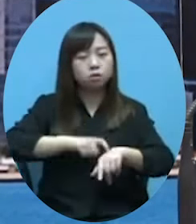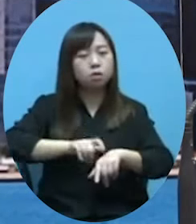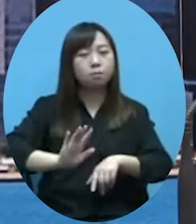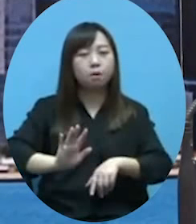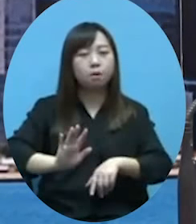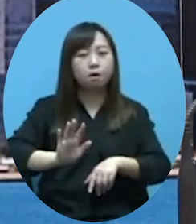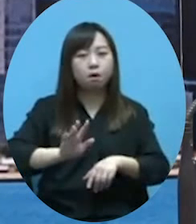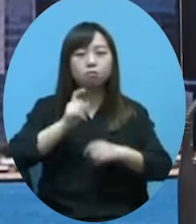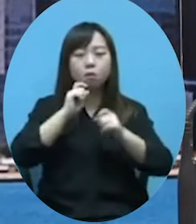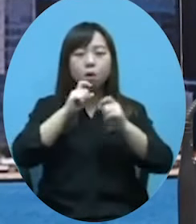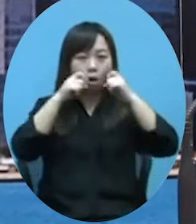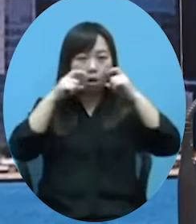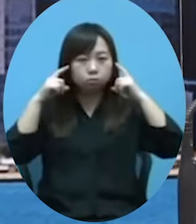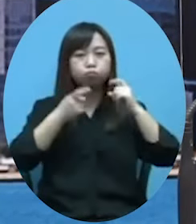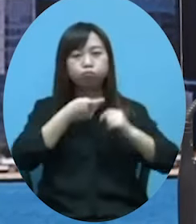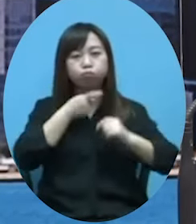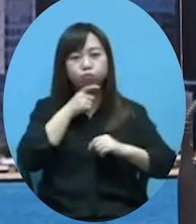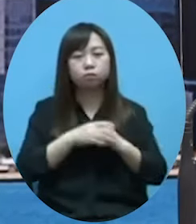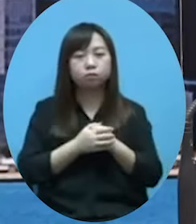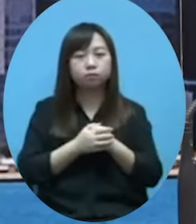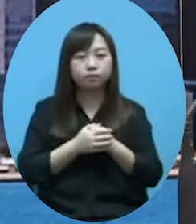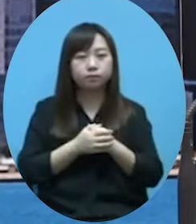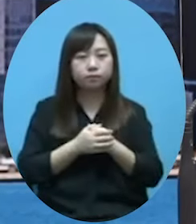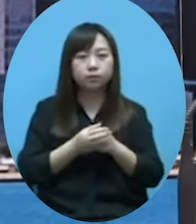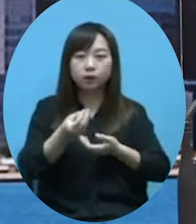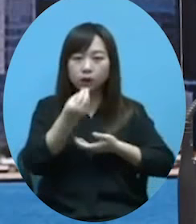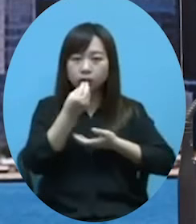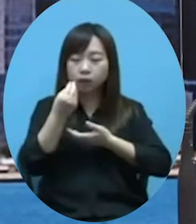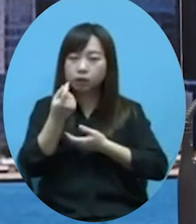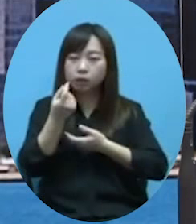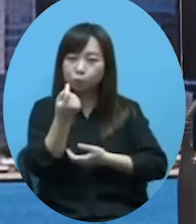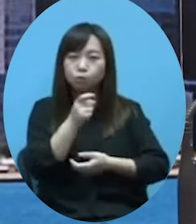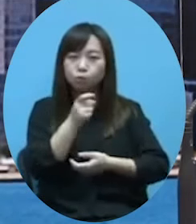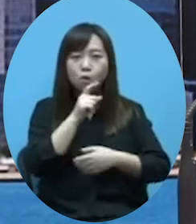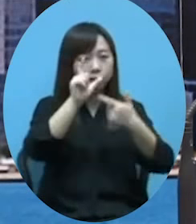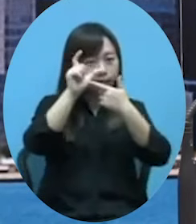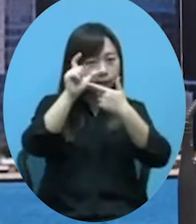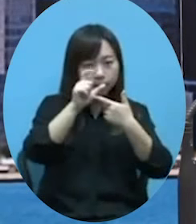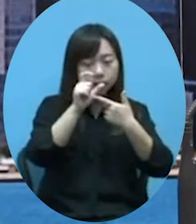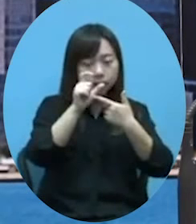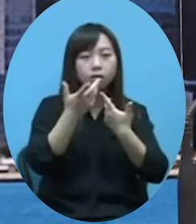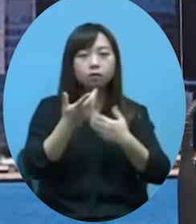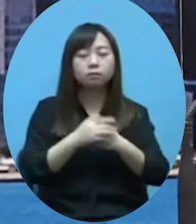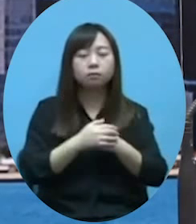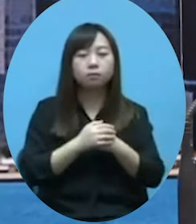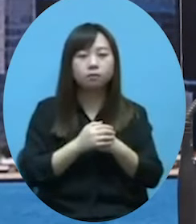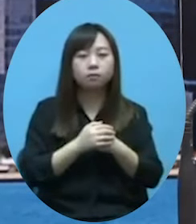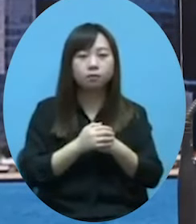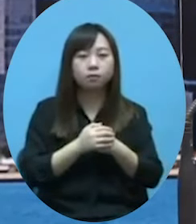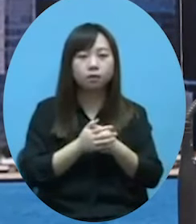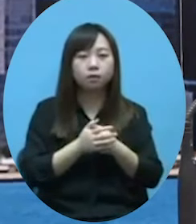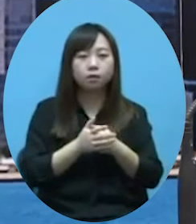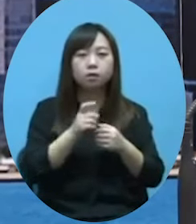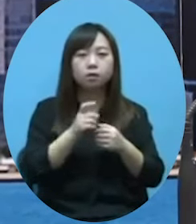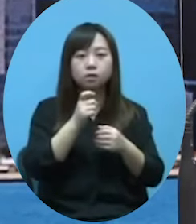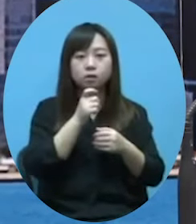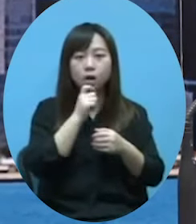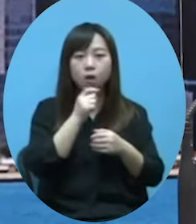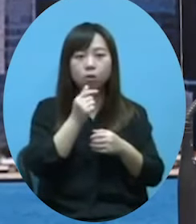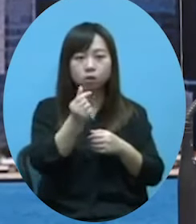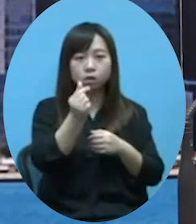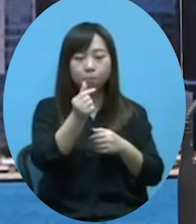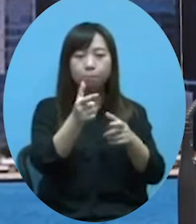時間和戴口罩除了是吃了少少東西和拍照之外那這裡就是有實圍的但是